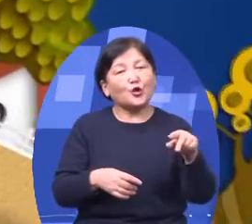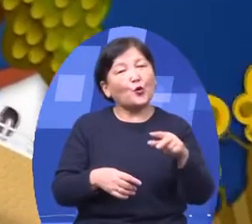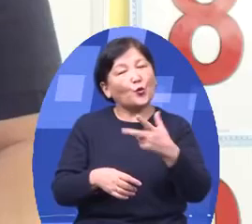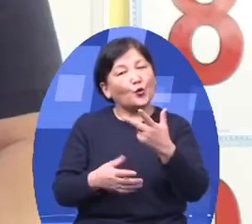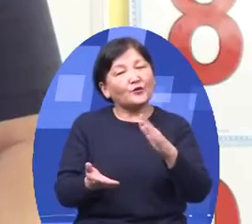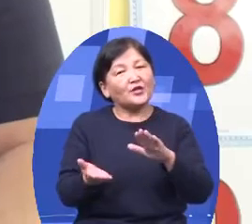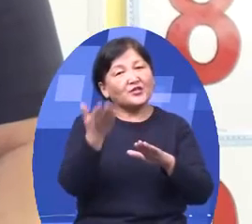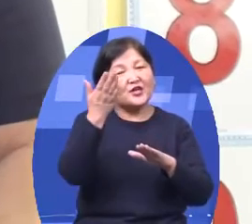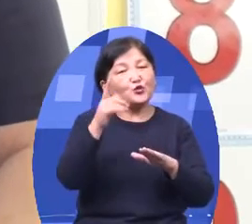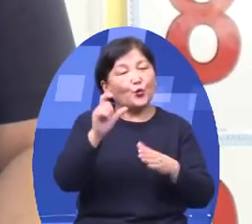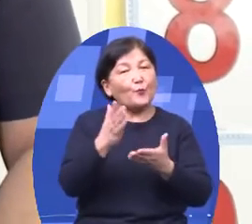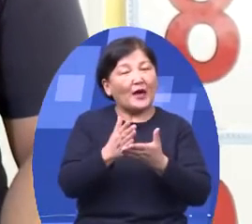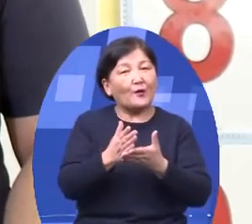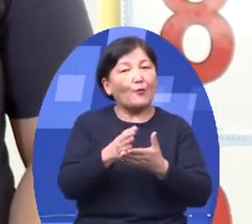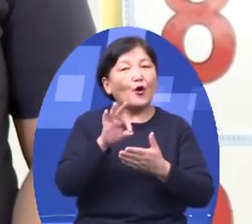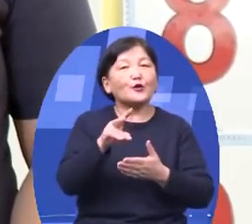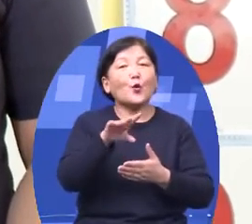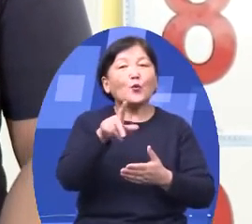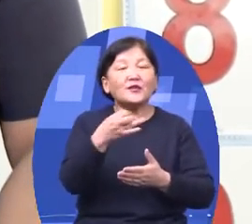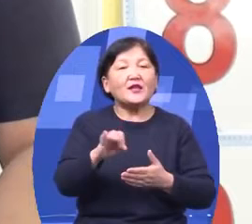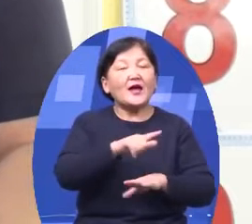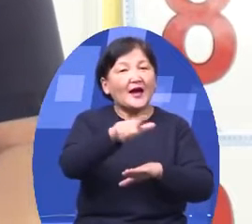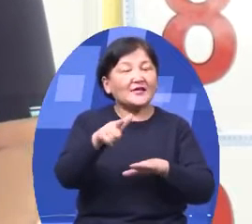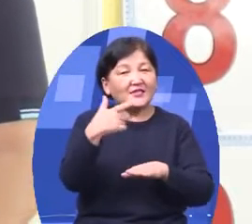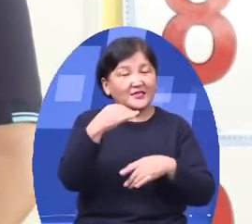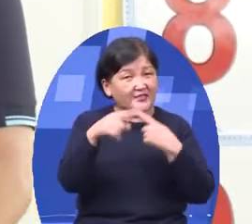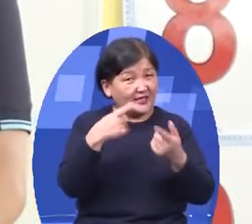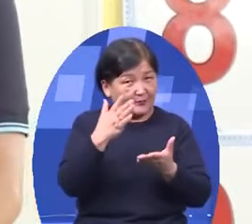байгаа газрыг олон хүнтэй газар гэх нь шүү хөтдөө.